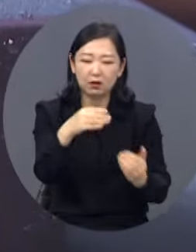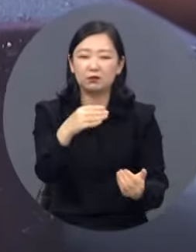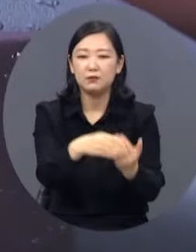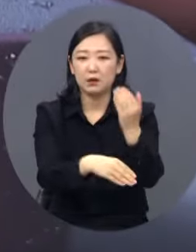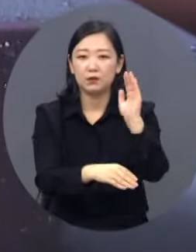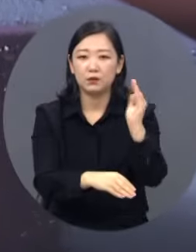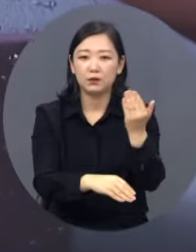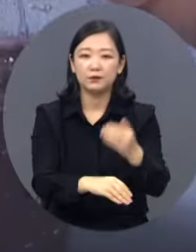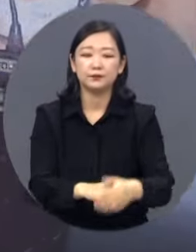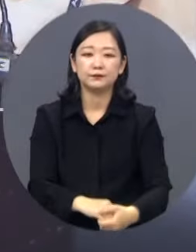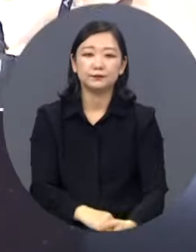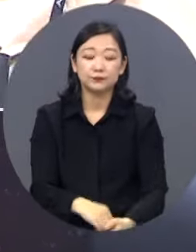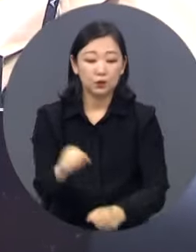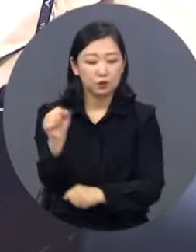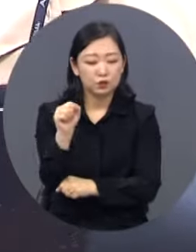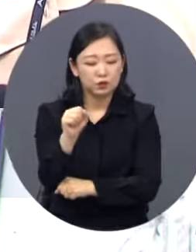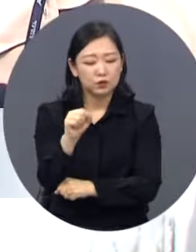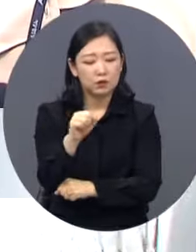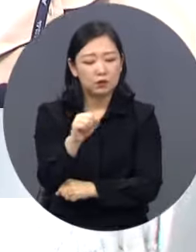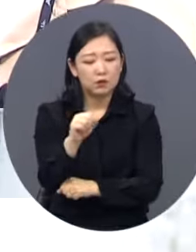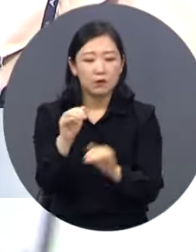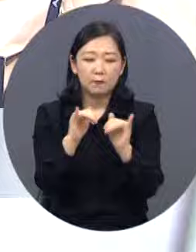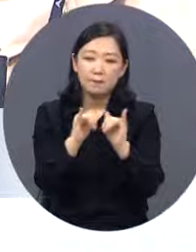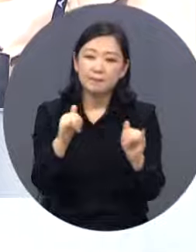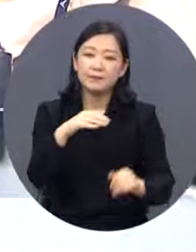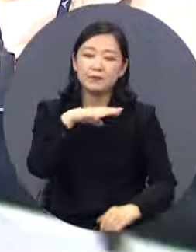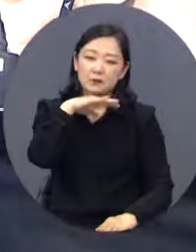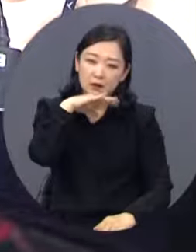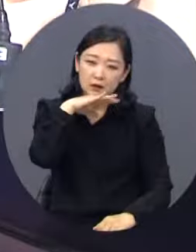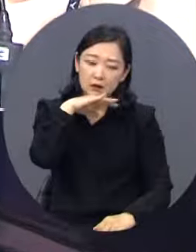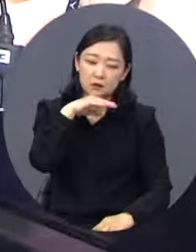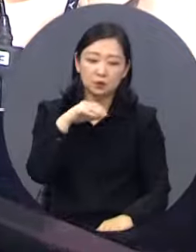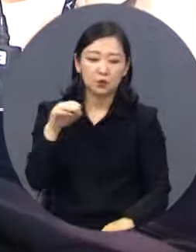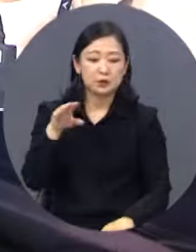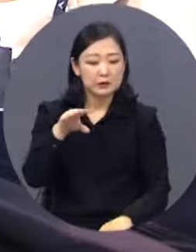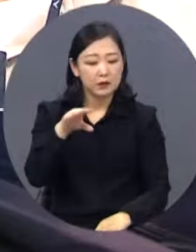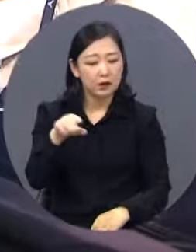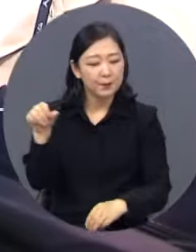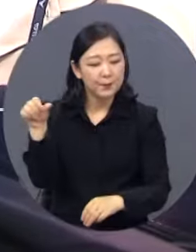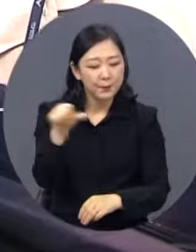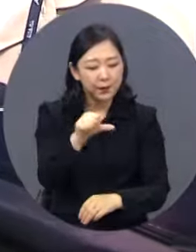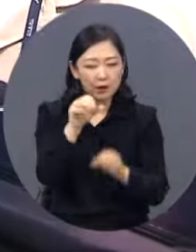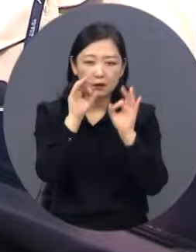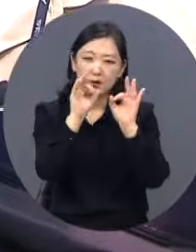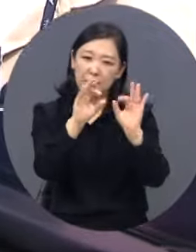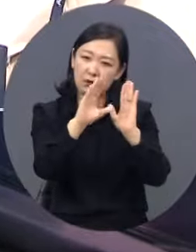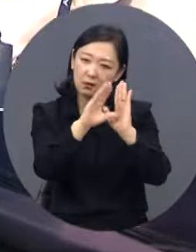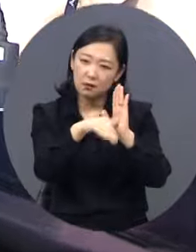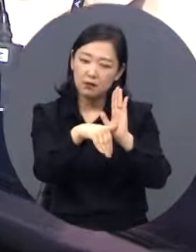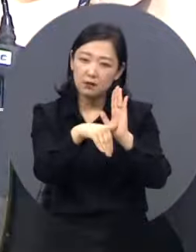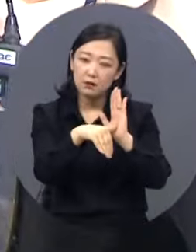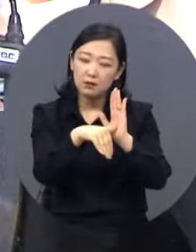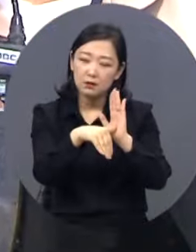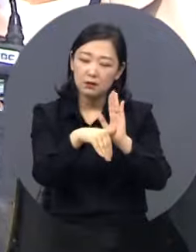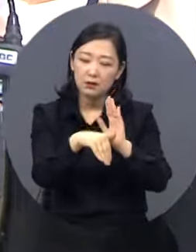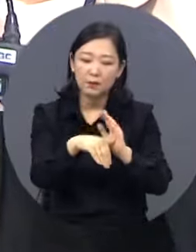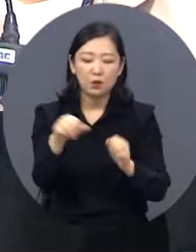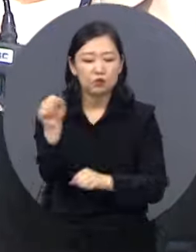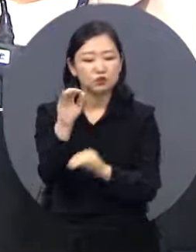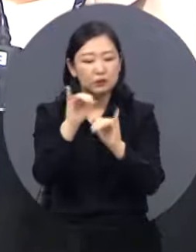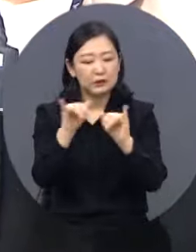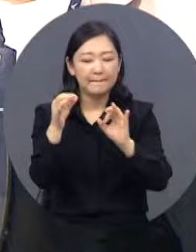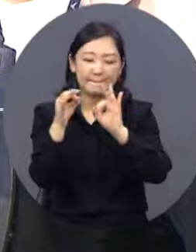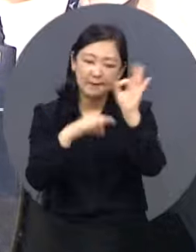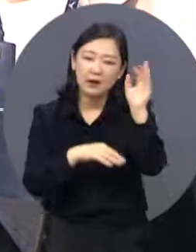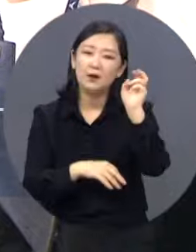겁니다. 운전자 나이나 차량 속도 등을 봤을 땐 운전자 과실로 지금